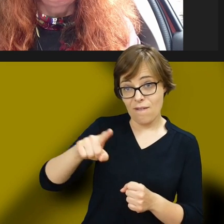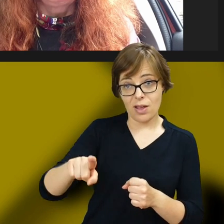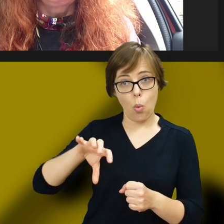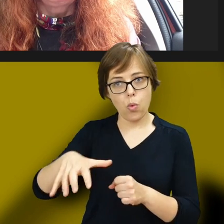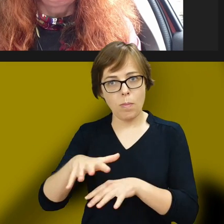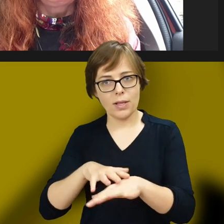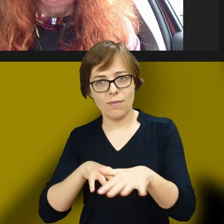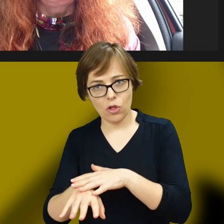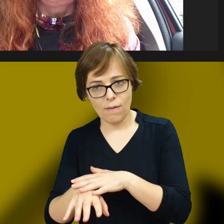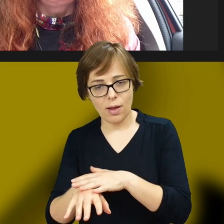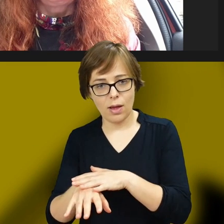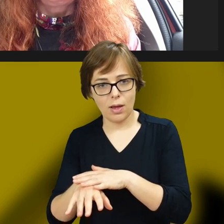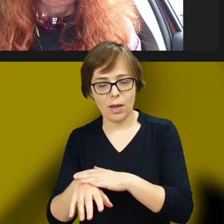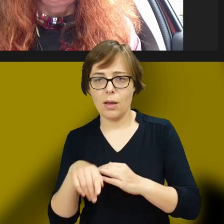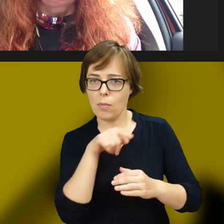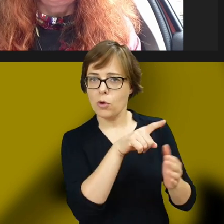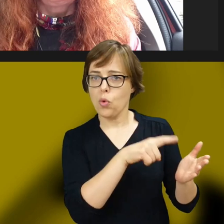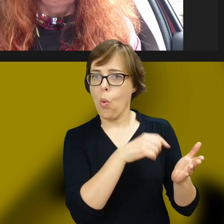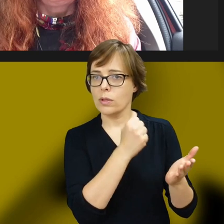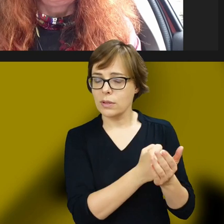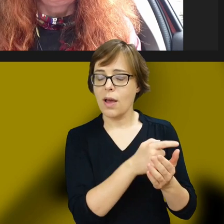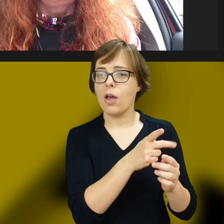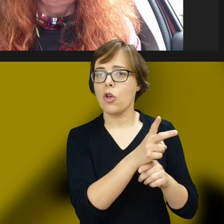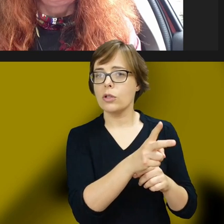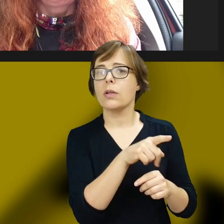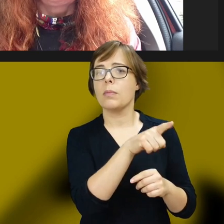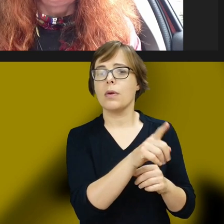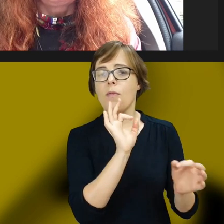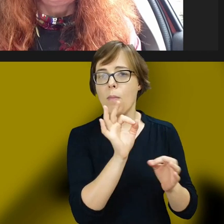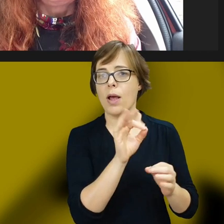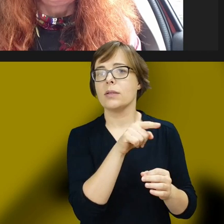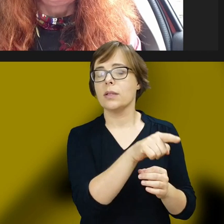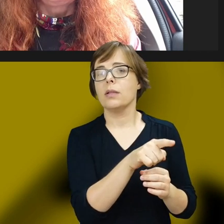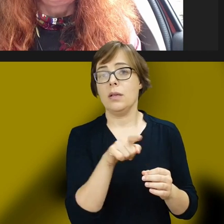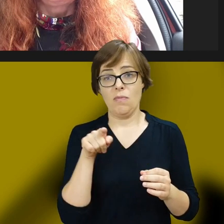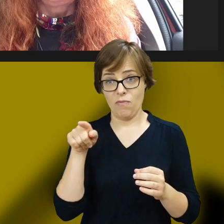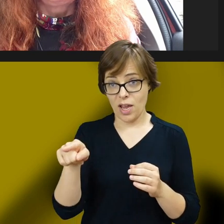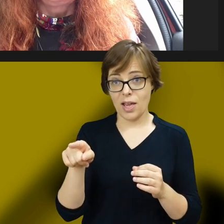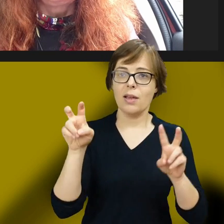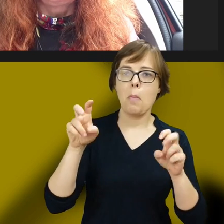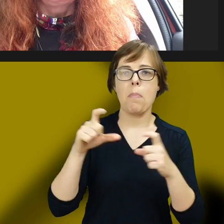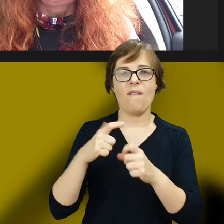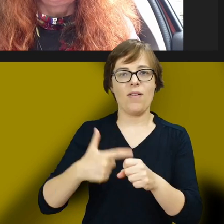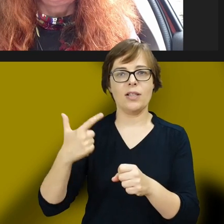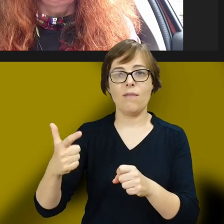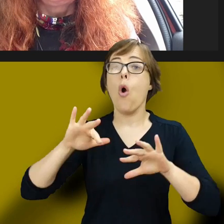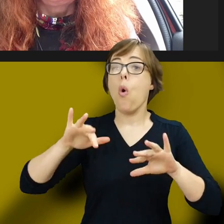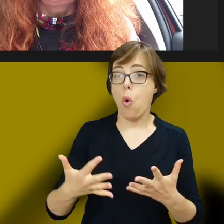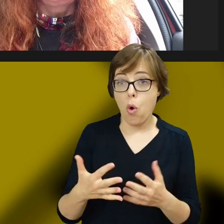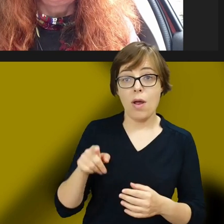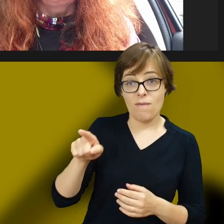ustawy o dostępie do informacji w paragrafie 22, to znaczy macie obowiązek prawny